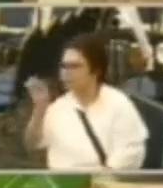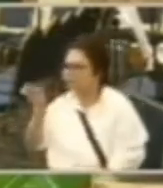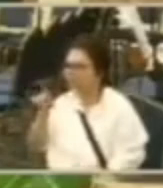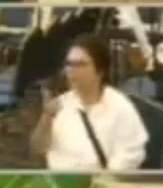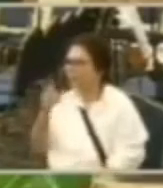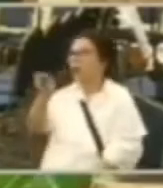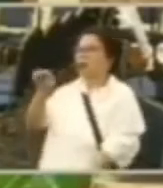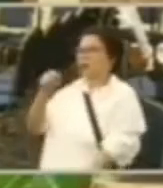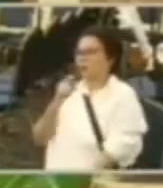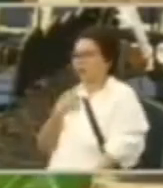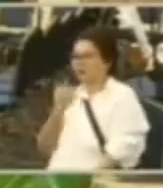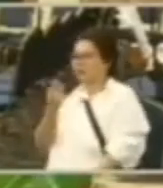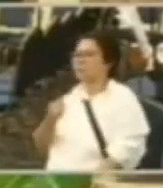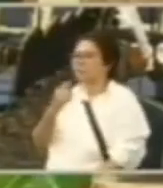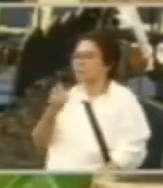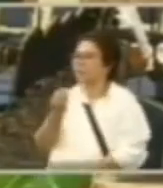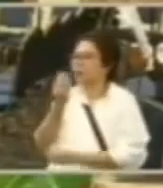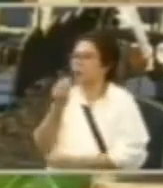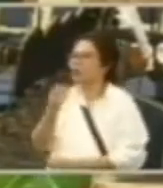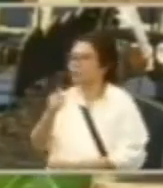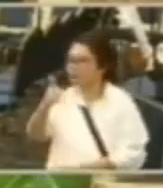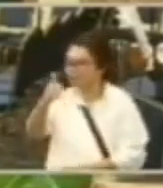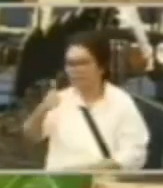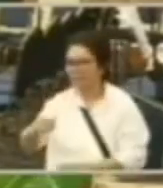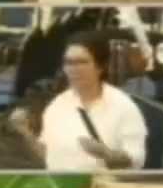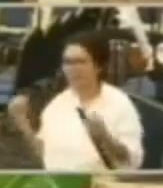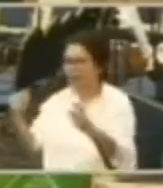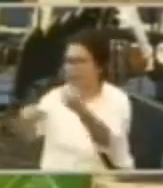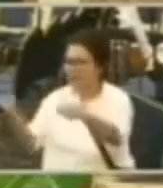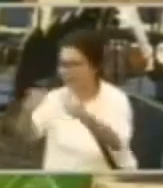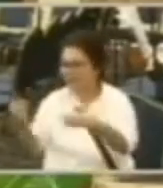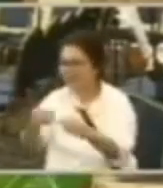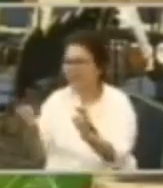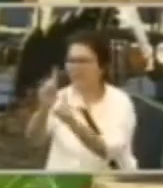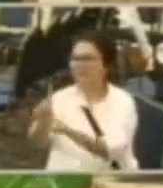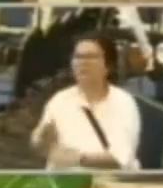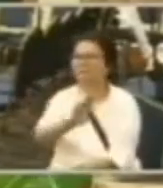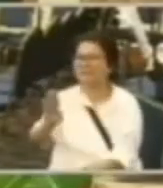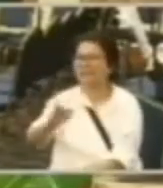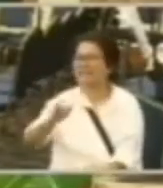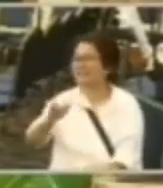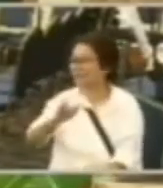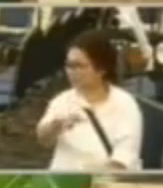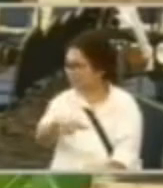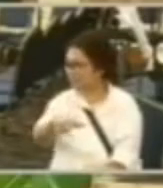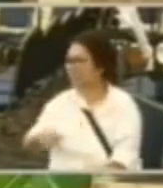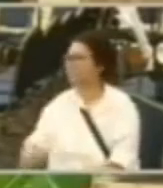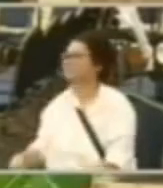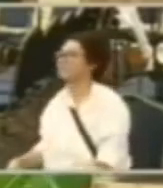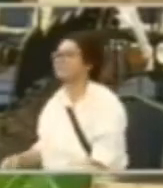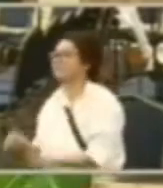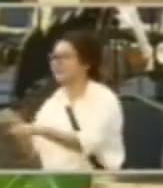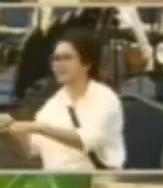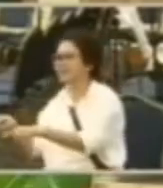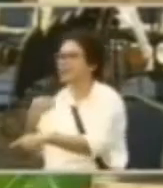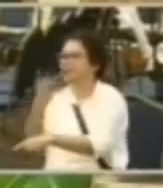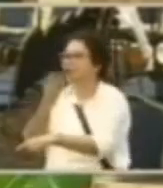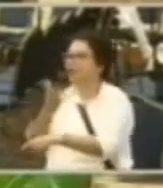Kalau di Bandung itu, di Bandung, saya nggak mau di Jakarta. Karena kalau ngomong di Jakarta, stipendium kita dikurangi, saudara-saudara.